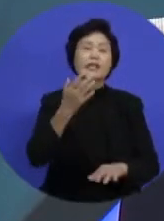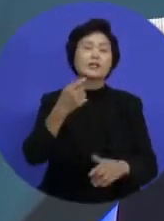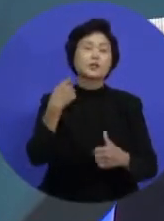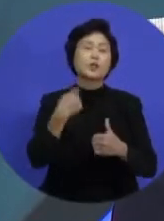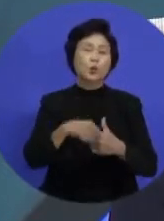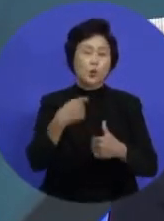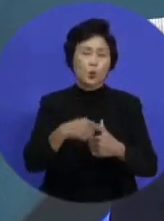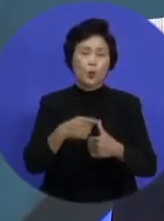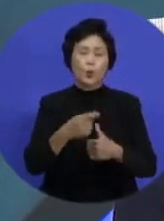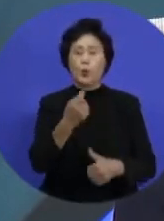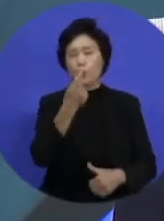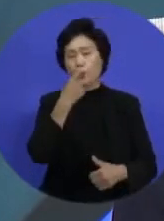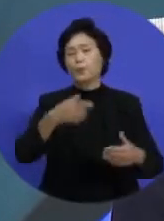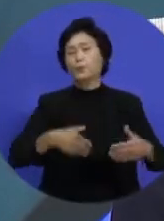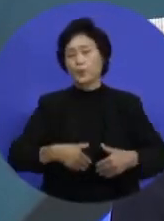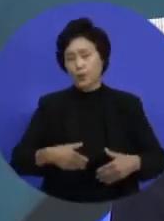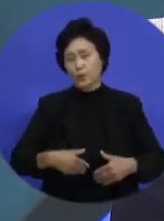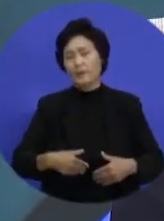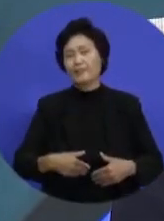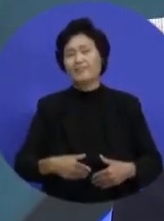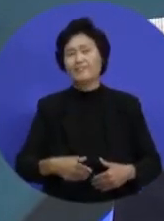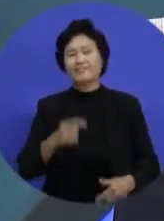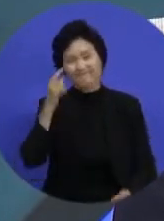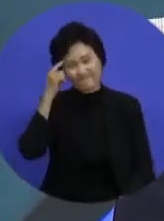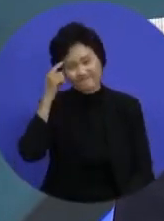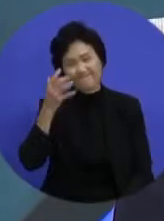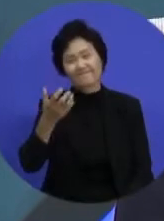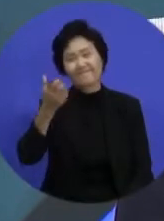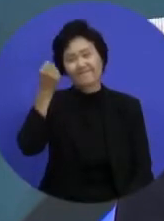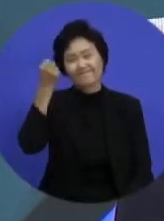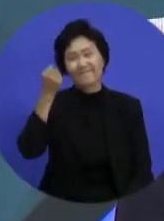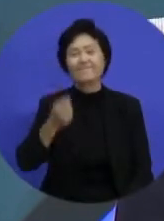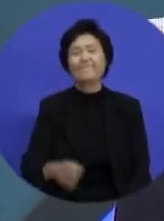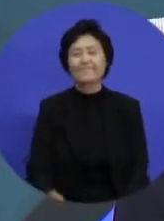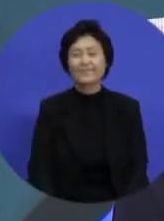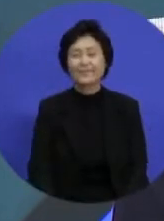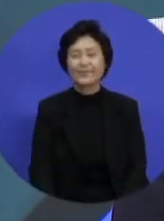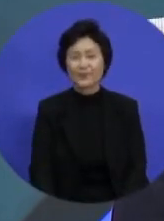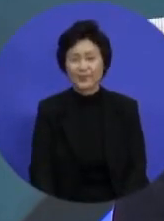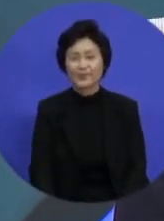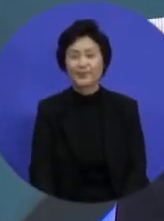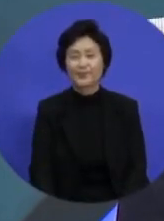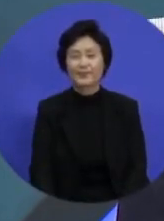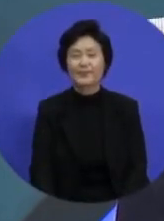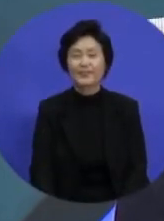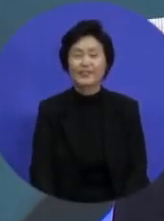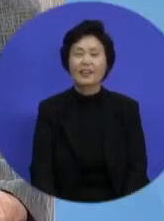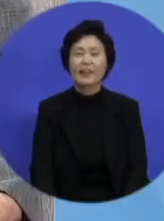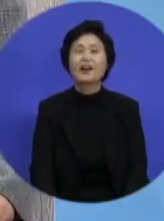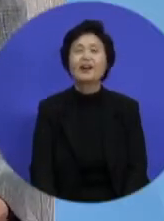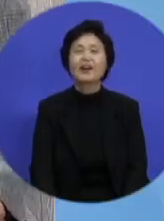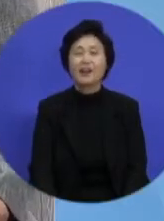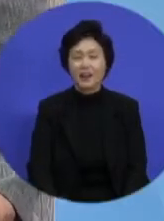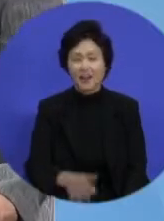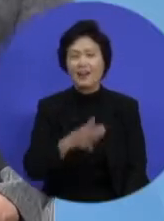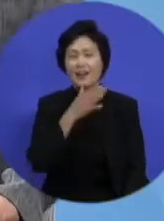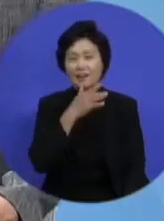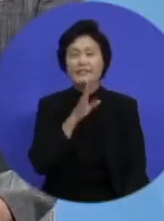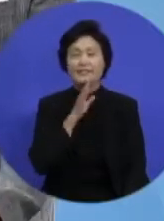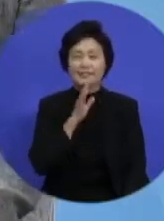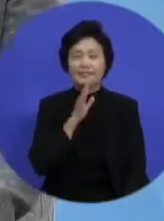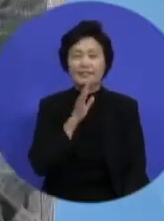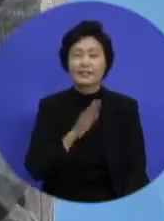그것이 정말 다음 세대 아이들을 위해서는 꼭 필요한 일이다라는 생각들을 하게 되었던 것 같습니다. 예. 맞습니다. 네. 아, 우리